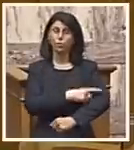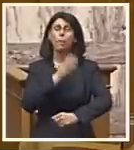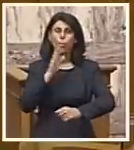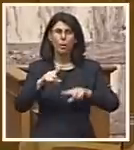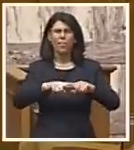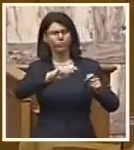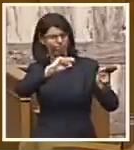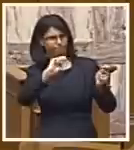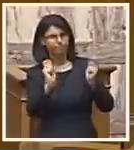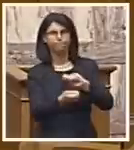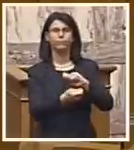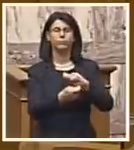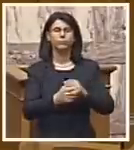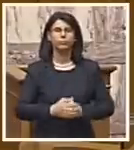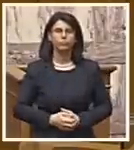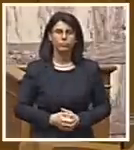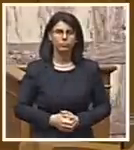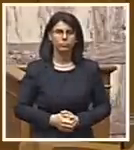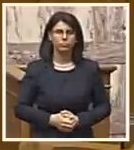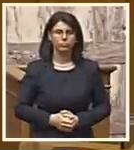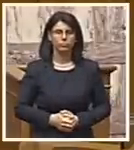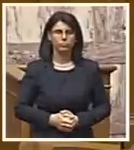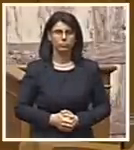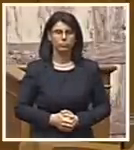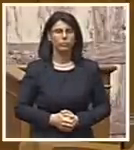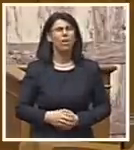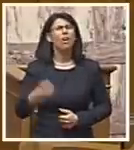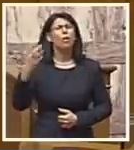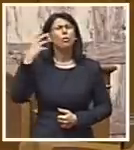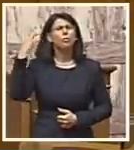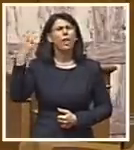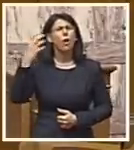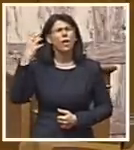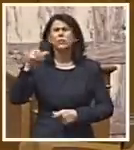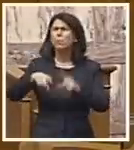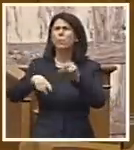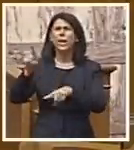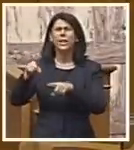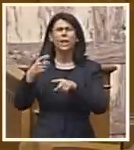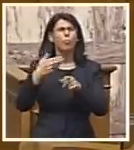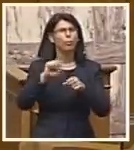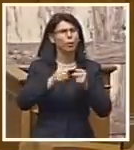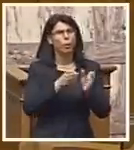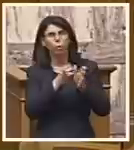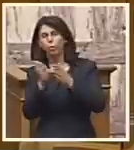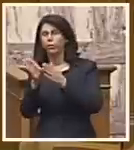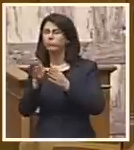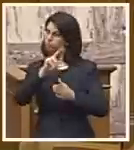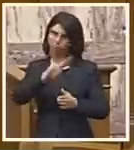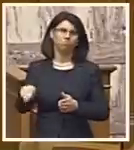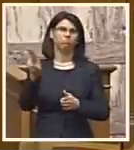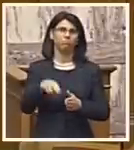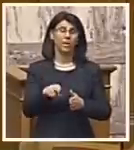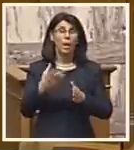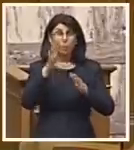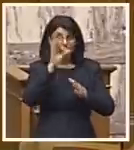μας. Απορρίπτουμε τις θεωρίες εκείνων που αποπροσανατολίζουν από το πραγματικό